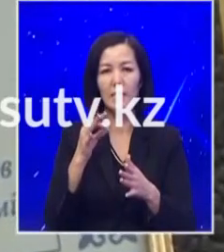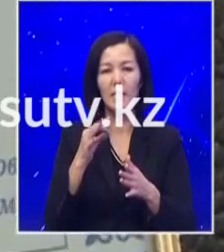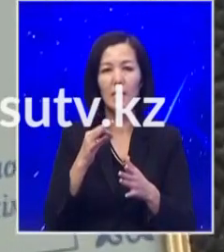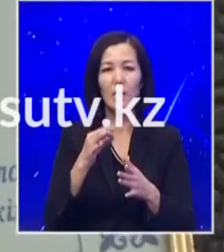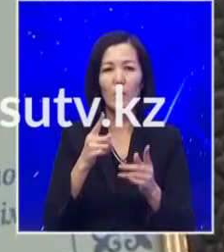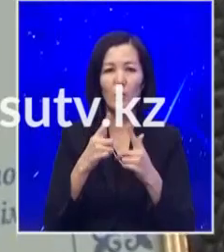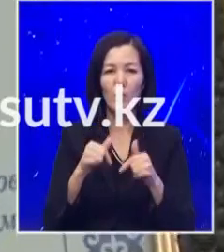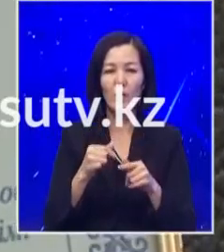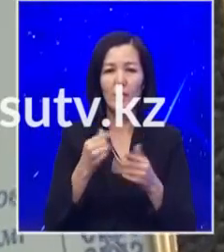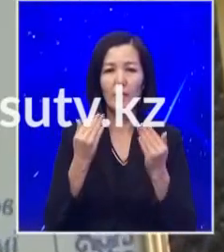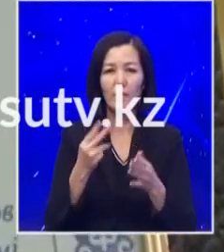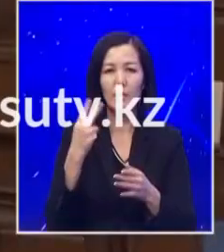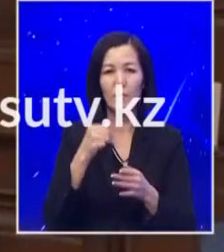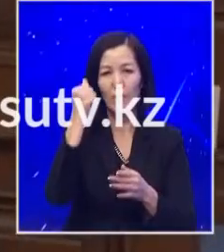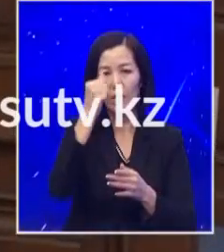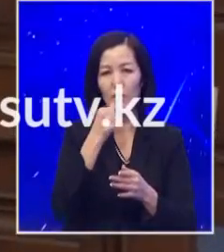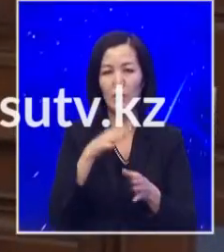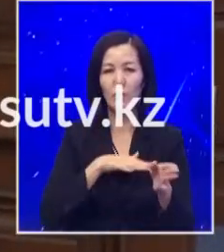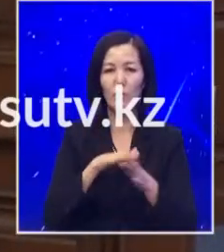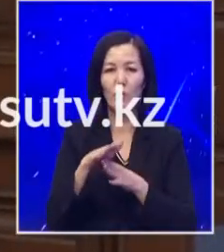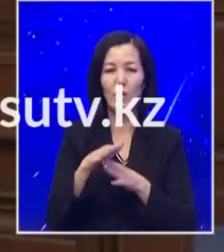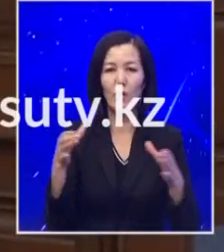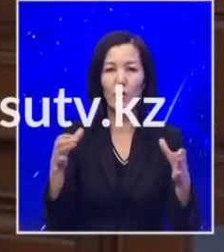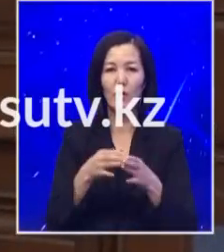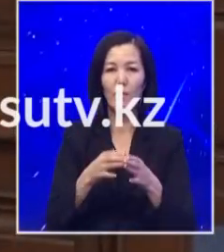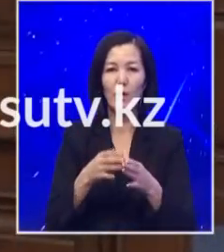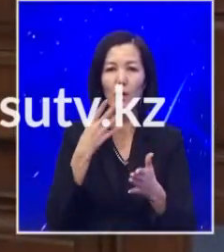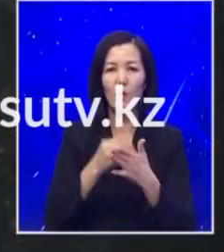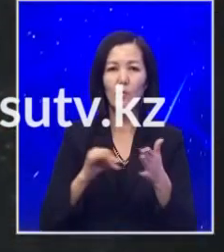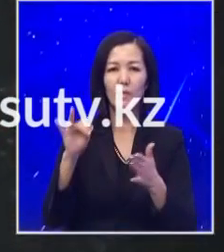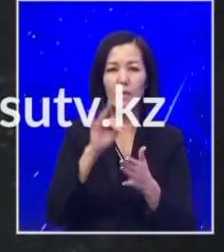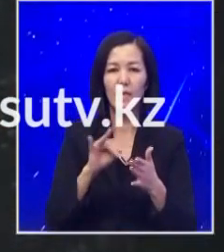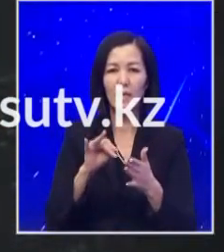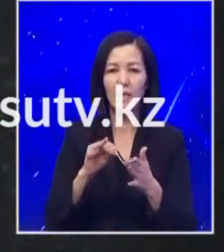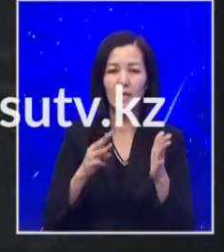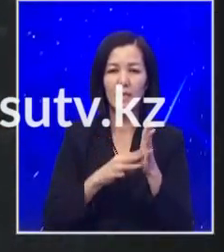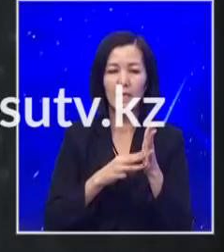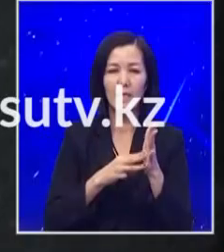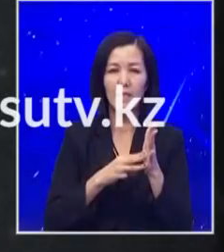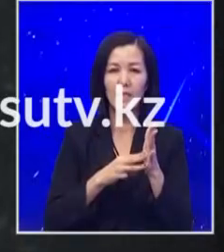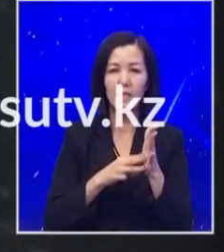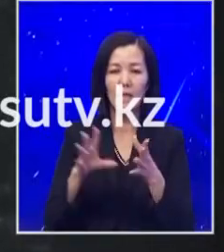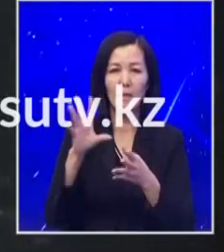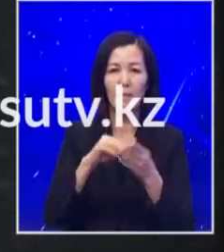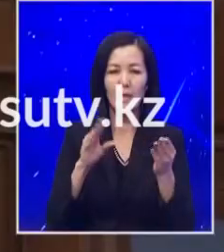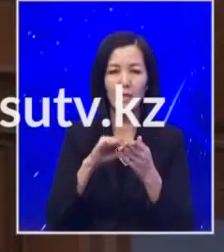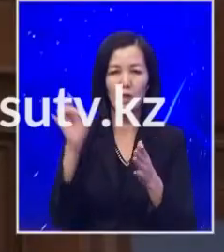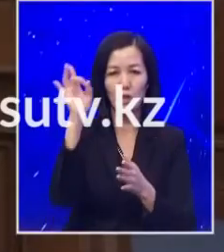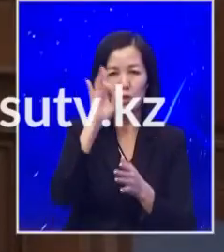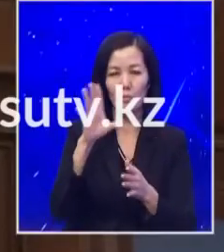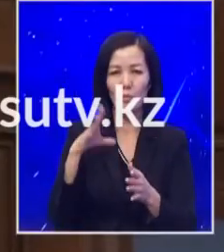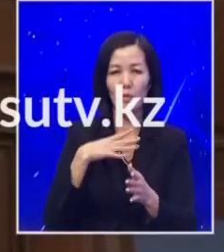кетсе, құрылғанына биыл 20 жыл толған аталмыш құрама өз тарихында 8 мәрте ел чемпион атанды.